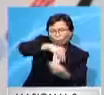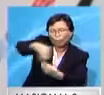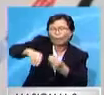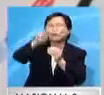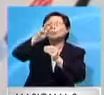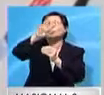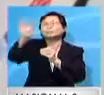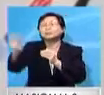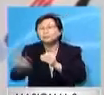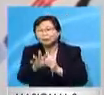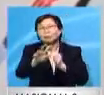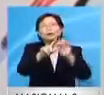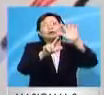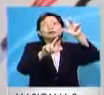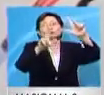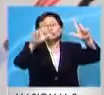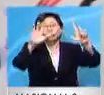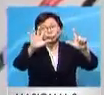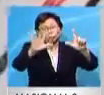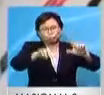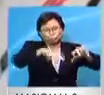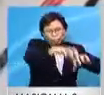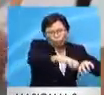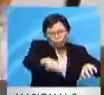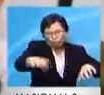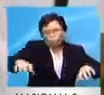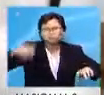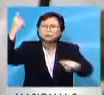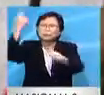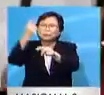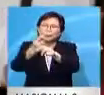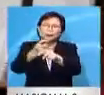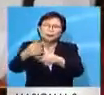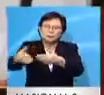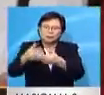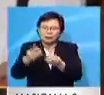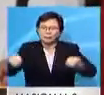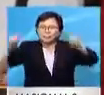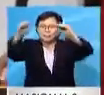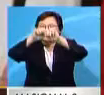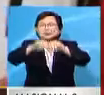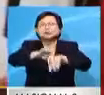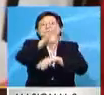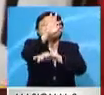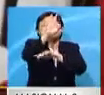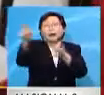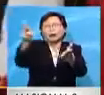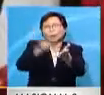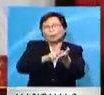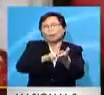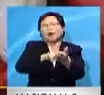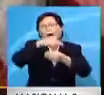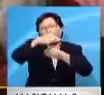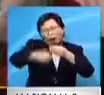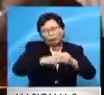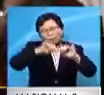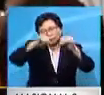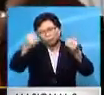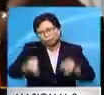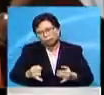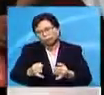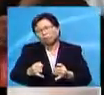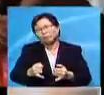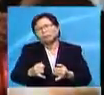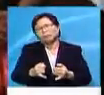jam di tujuh lokasi yang telah ditetapkan di sekitar Masjidil Haram setakat Ini sembilan Laporan diterima berhubung jemaah